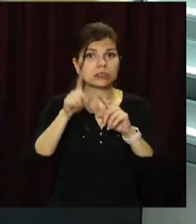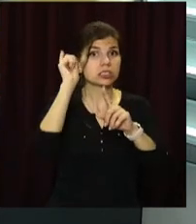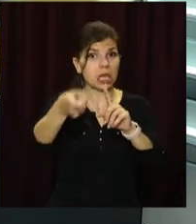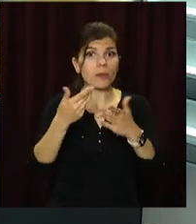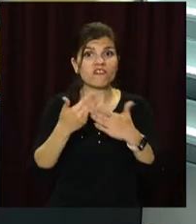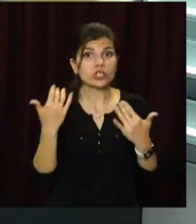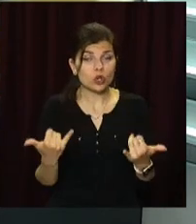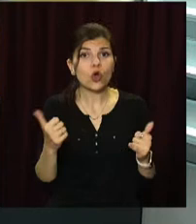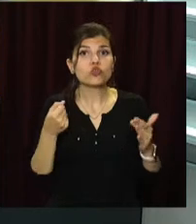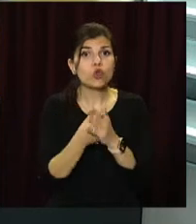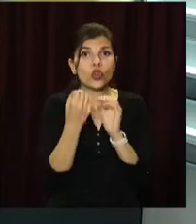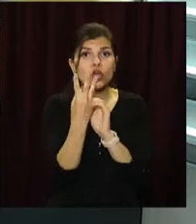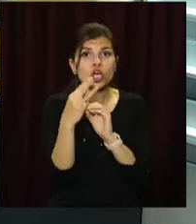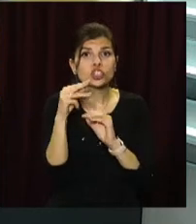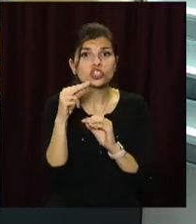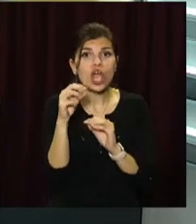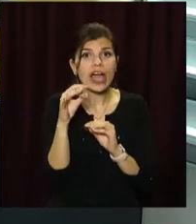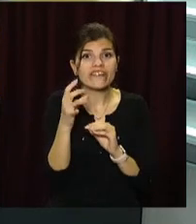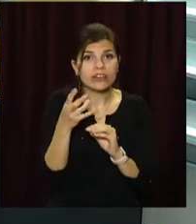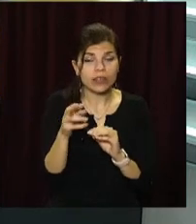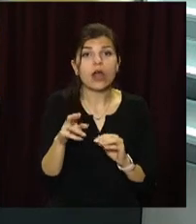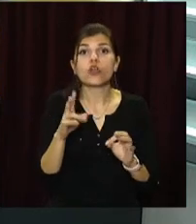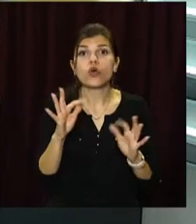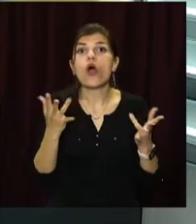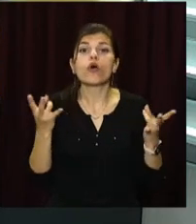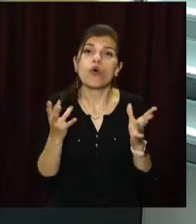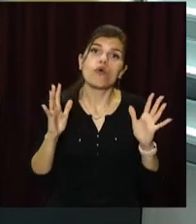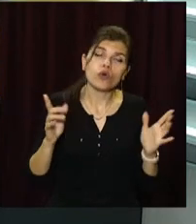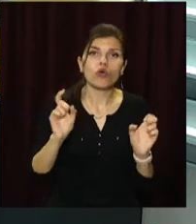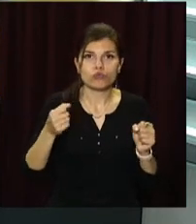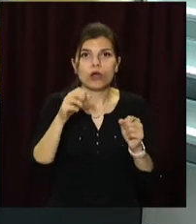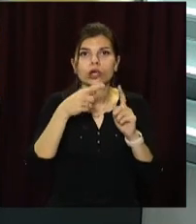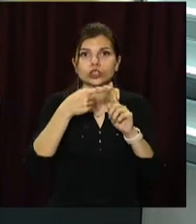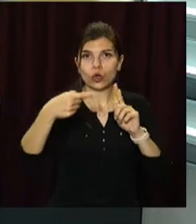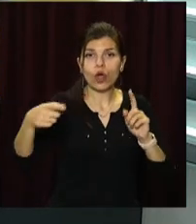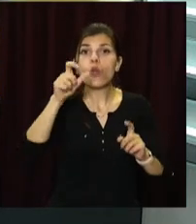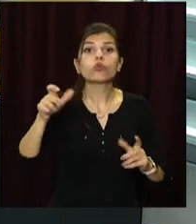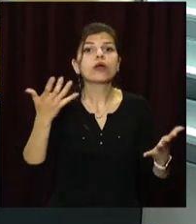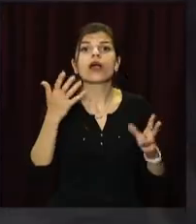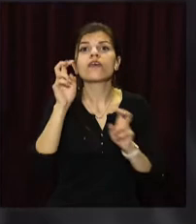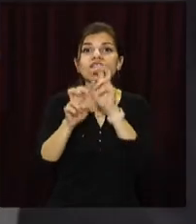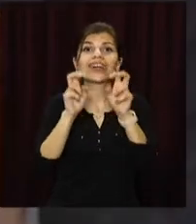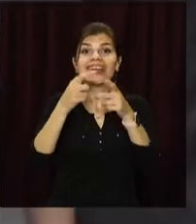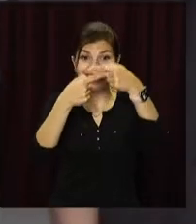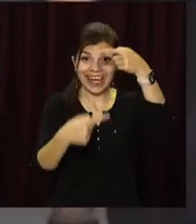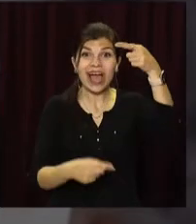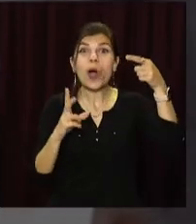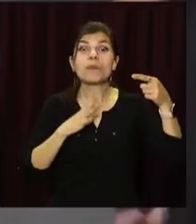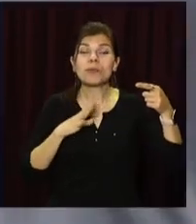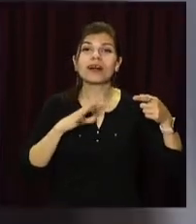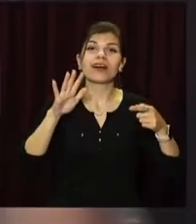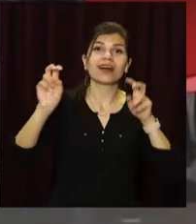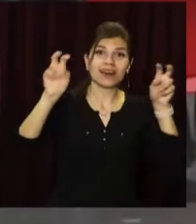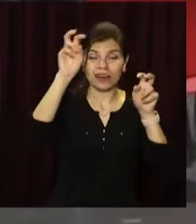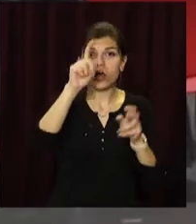від сьогодні і до 13 червня. Але за потреби термін можуть подовжити. Люди, які відвідали вищевсказані країни, після